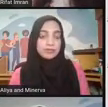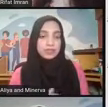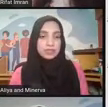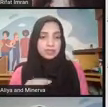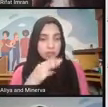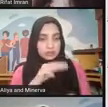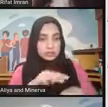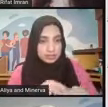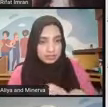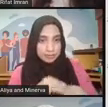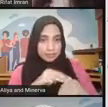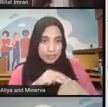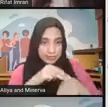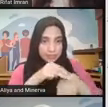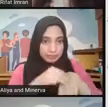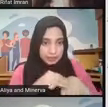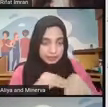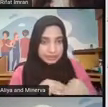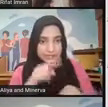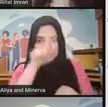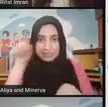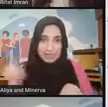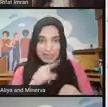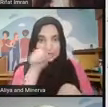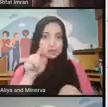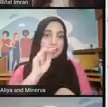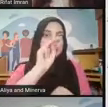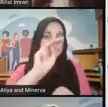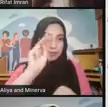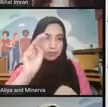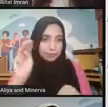दबा दबा कर आपने देखना है. ठीक है,